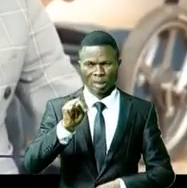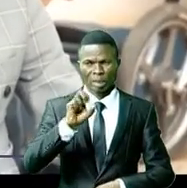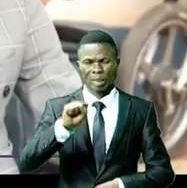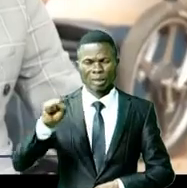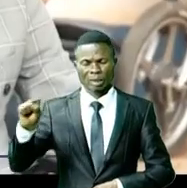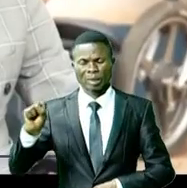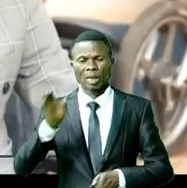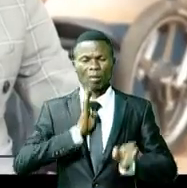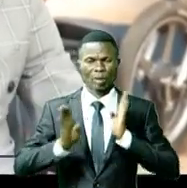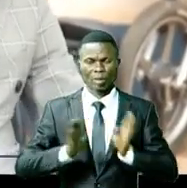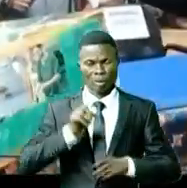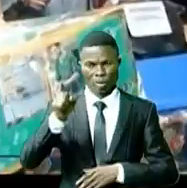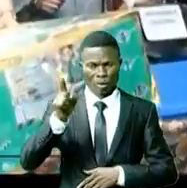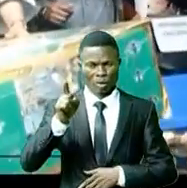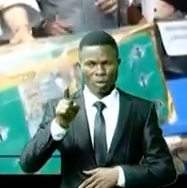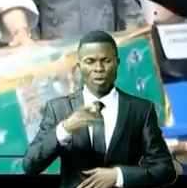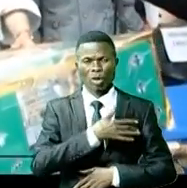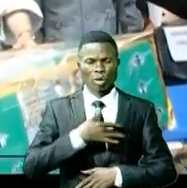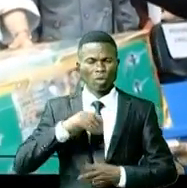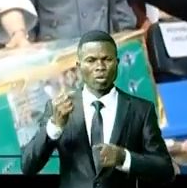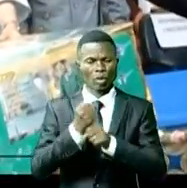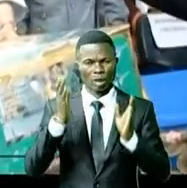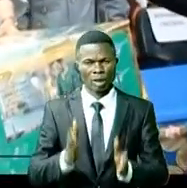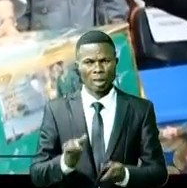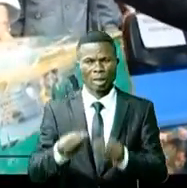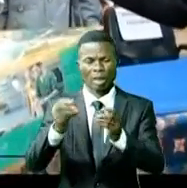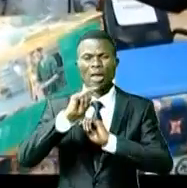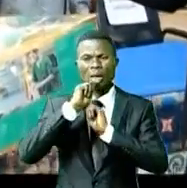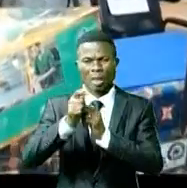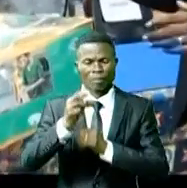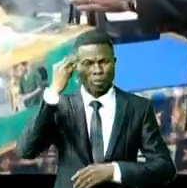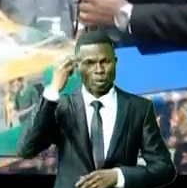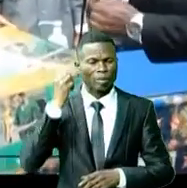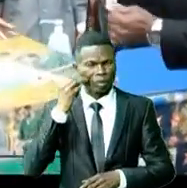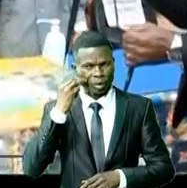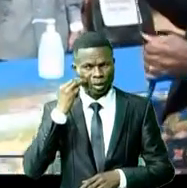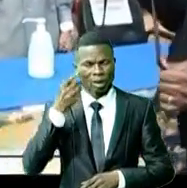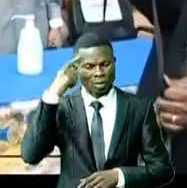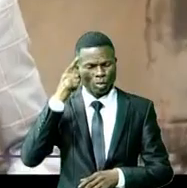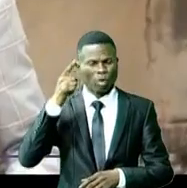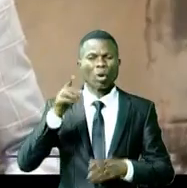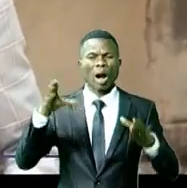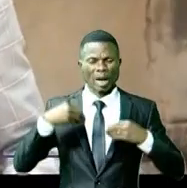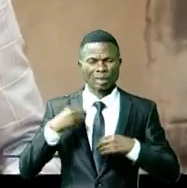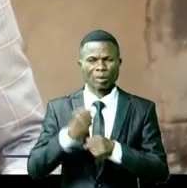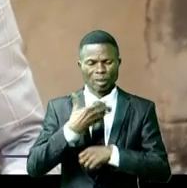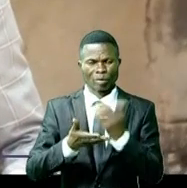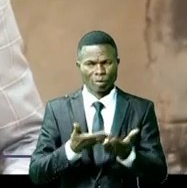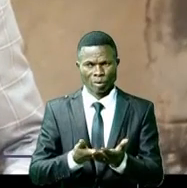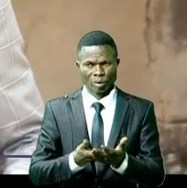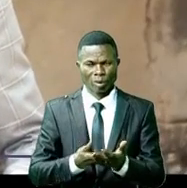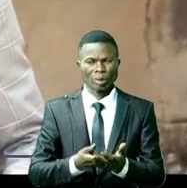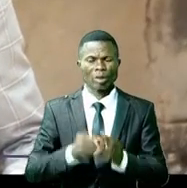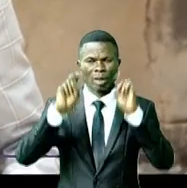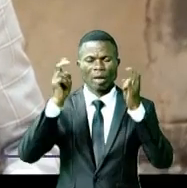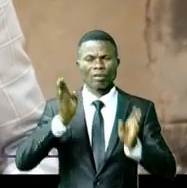Mumbere Christian. Ce dernier a, au nom de ses agents, remis un cadeau à la ministre en guise de reconnaissance. Par ailleurs, l'antenne de Beni et